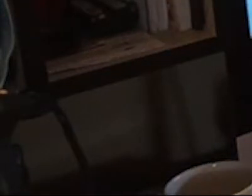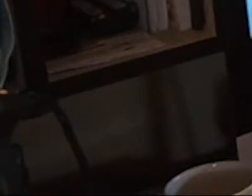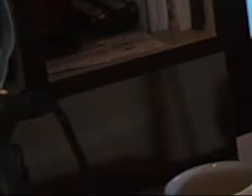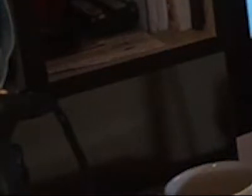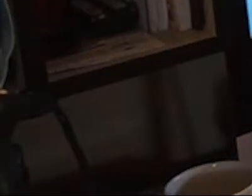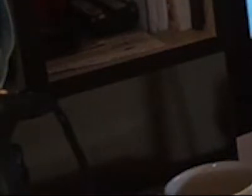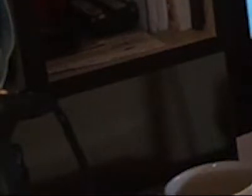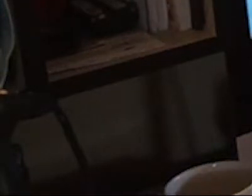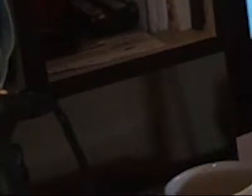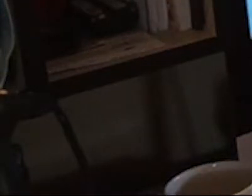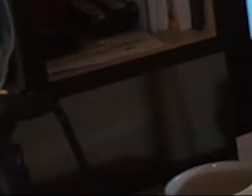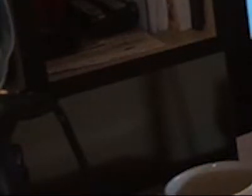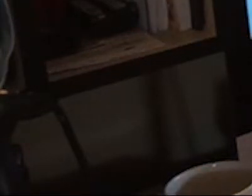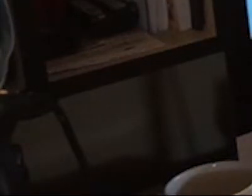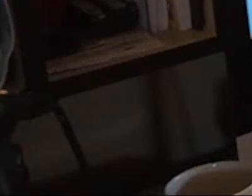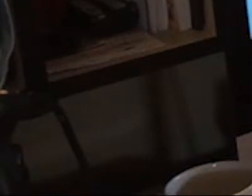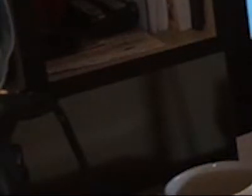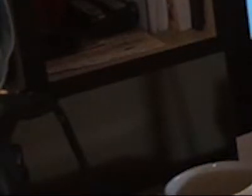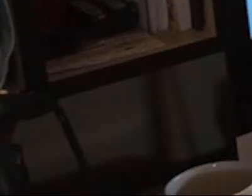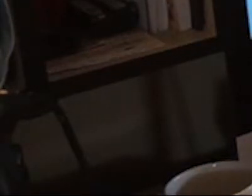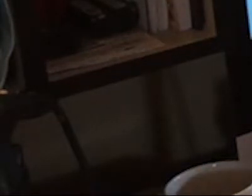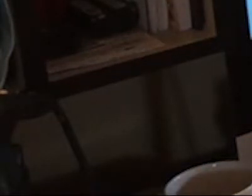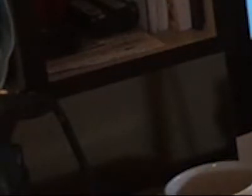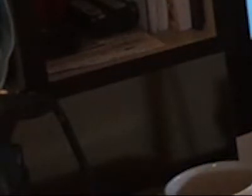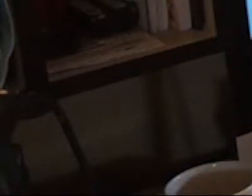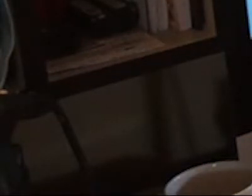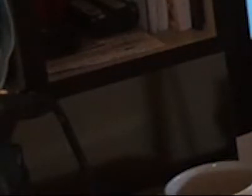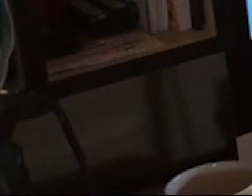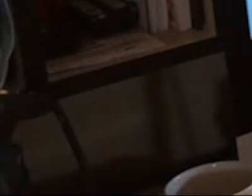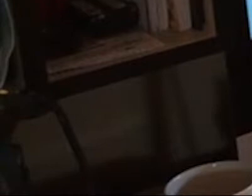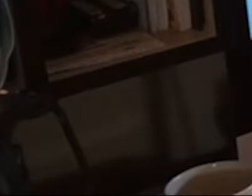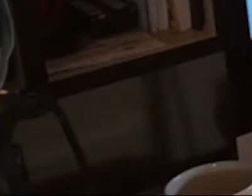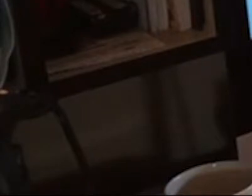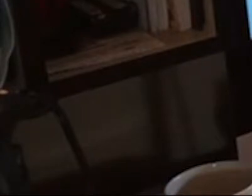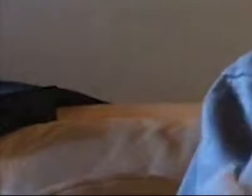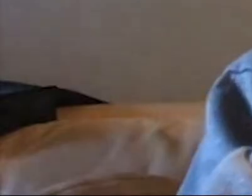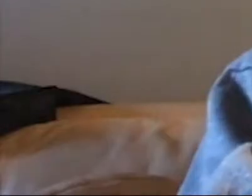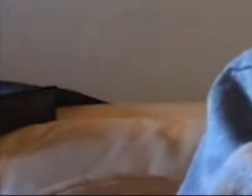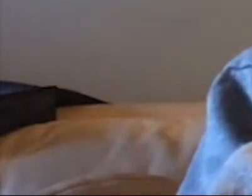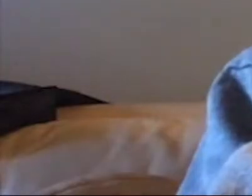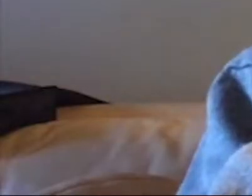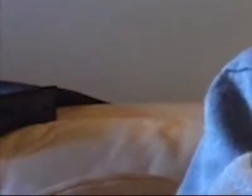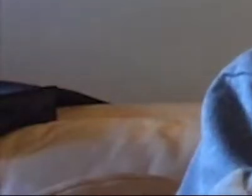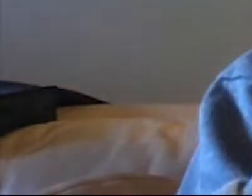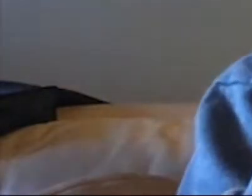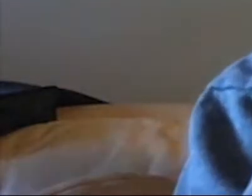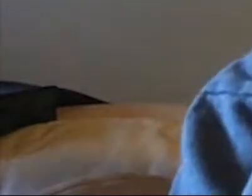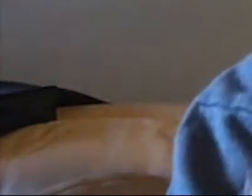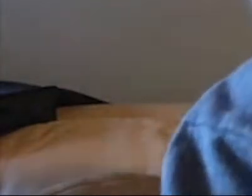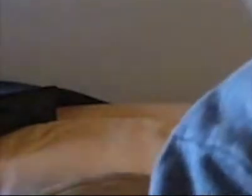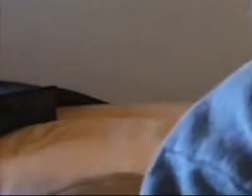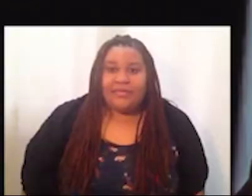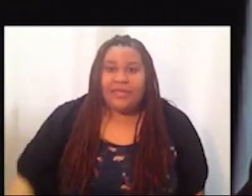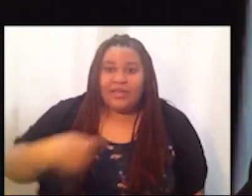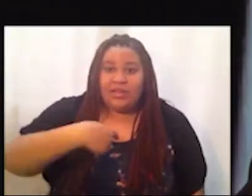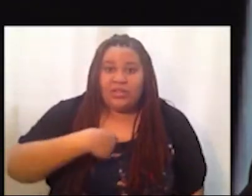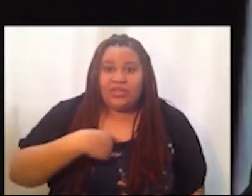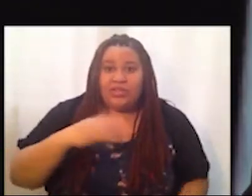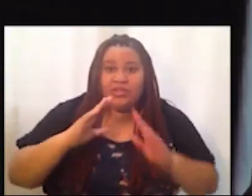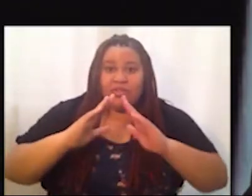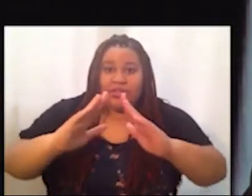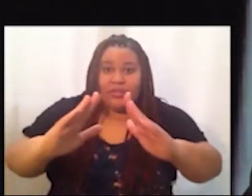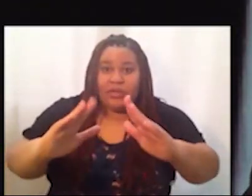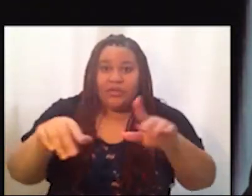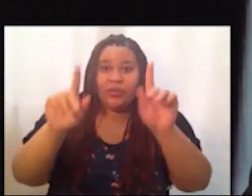voudrais revenir sur certaines consignes qui sont pas suivies par les gens de 70 ans et plus. C'est pas le